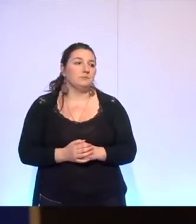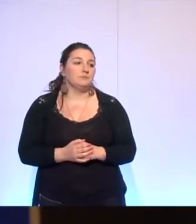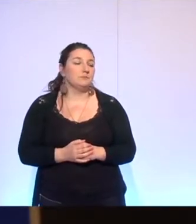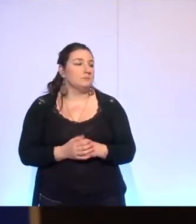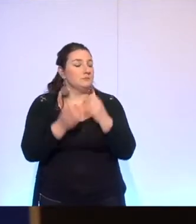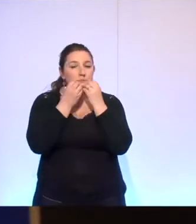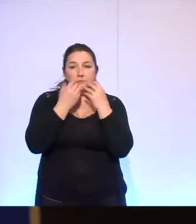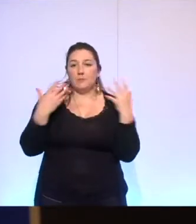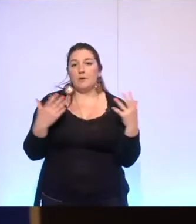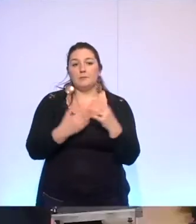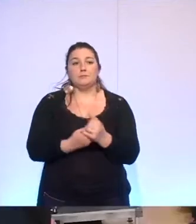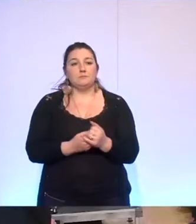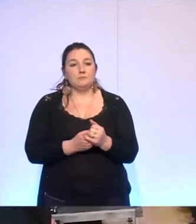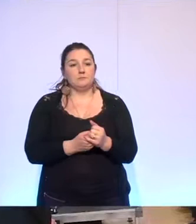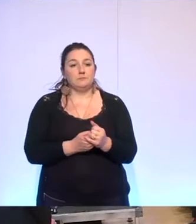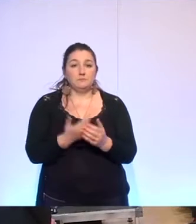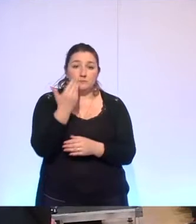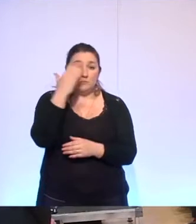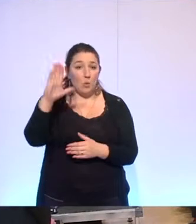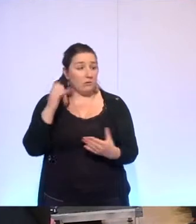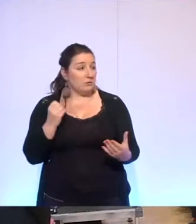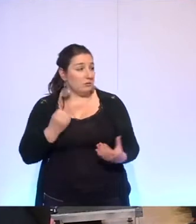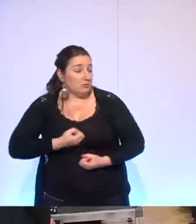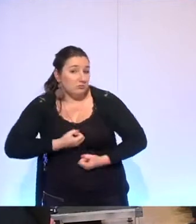Bien, pas d'autres interventions.